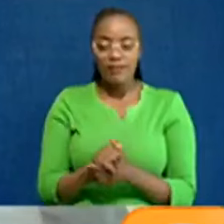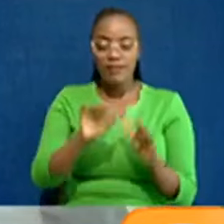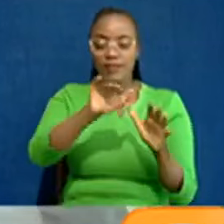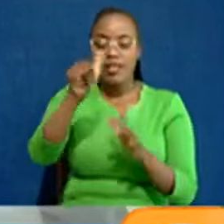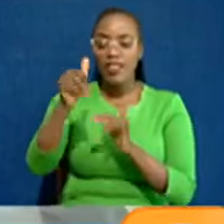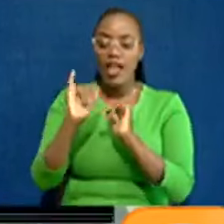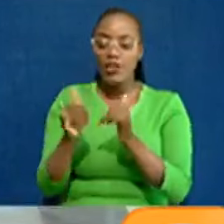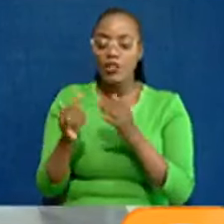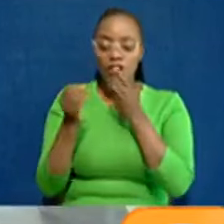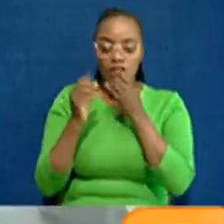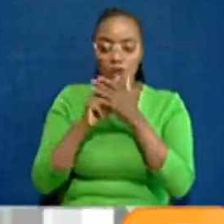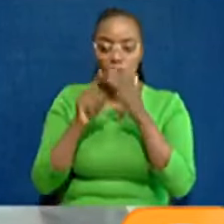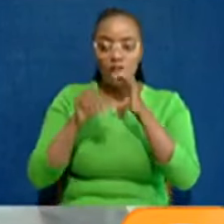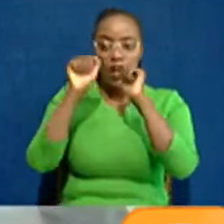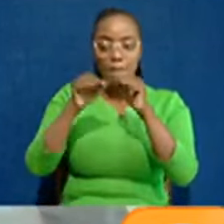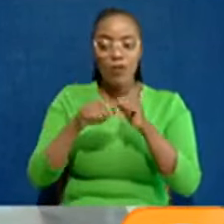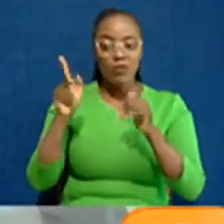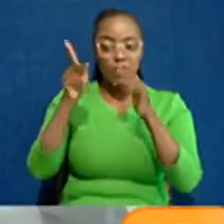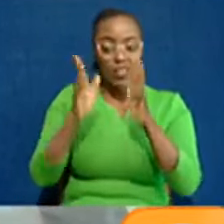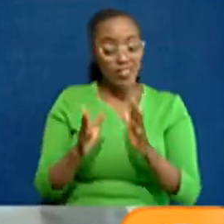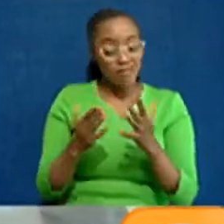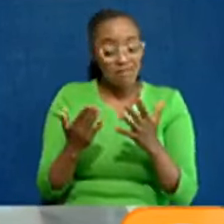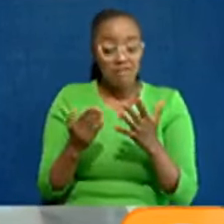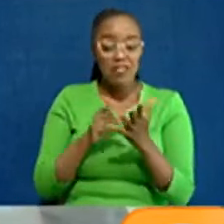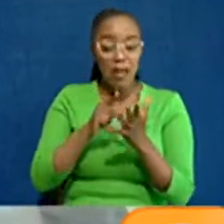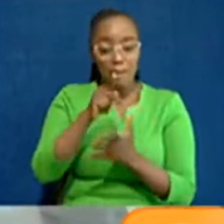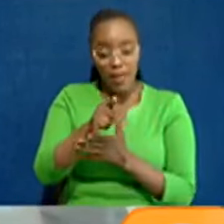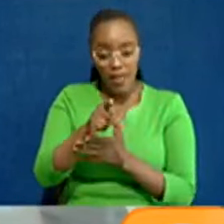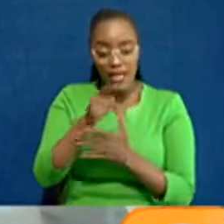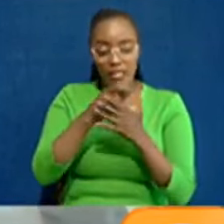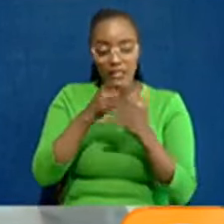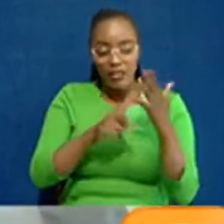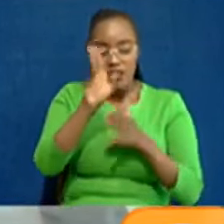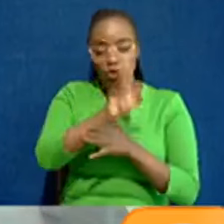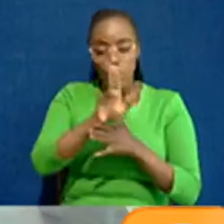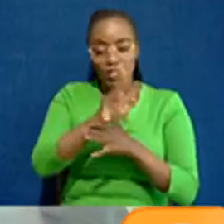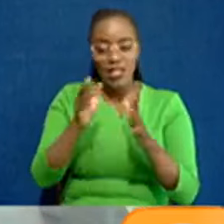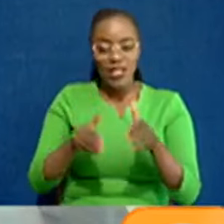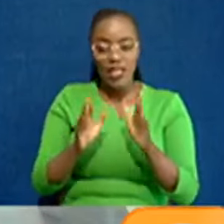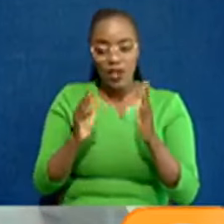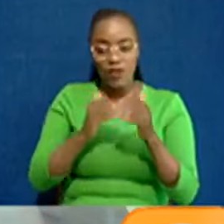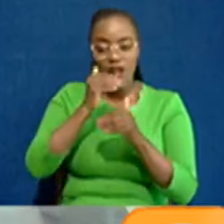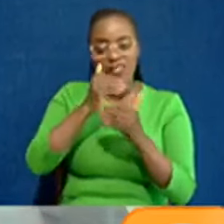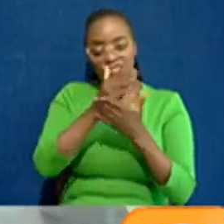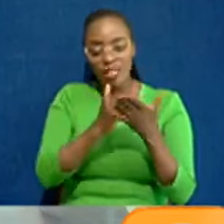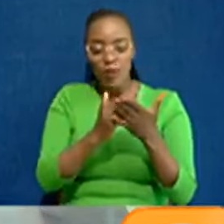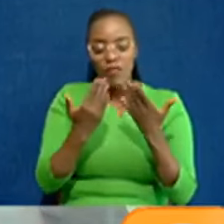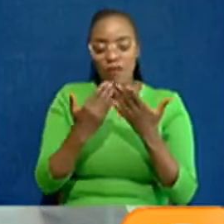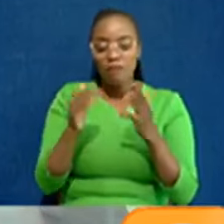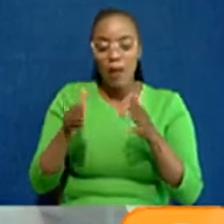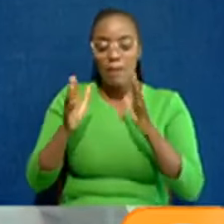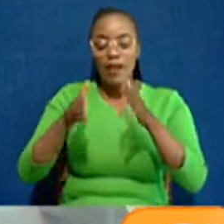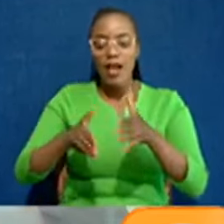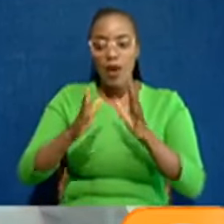Na taarifa nyingine zinaarifu kwamba huenda Wakenya wakalazimika kulipa ada kutumia barabara baadhi ya barabara kuu humu